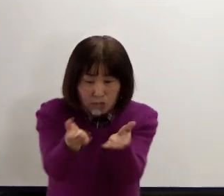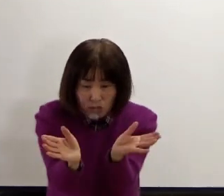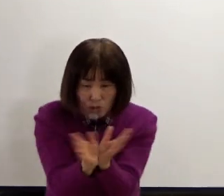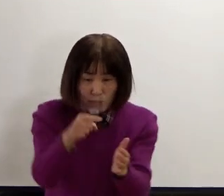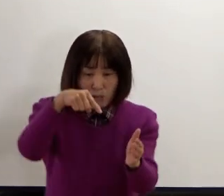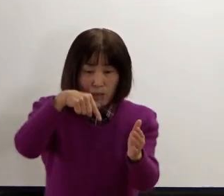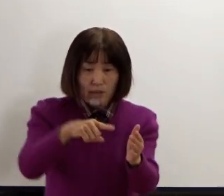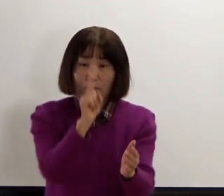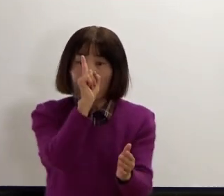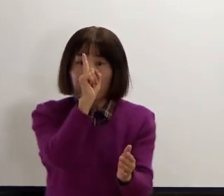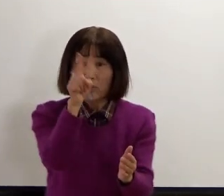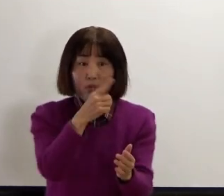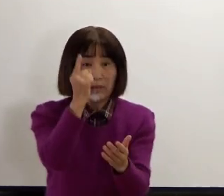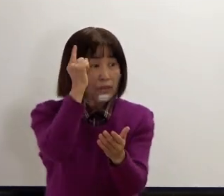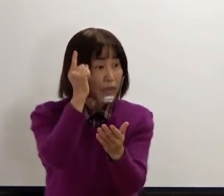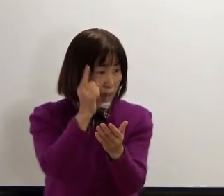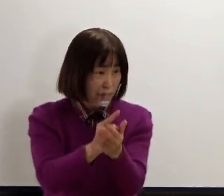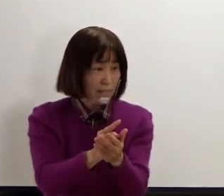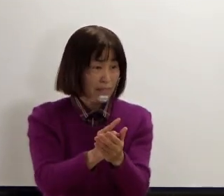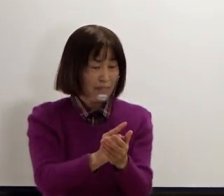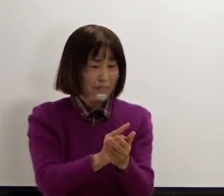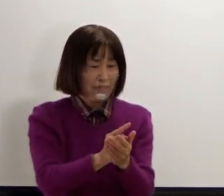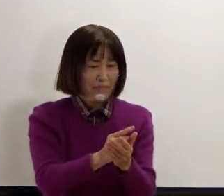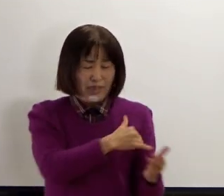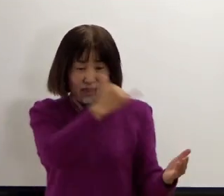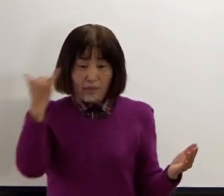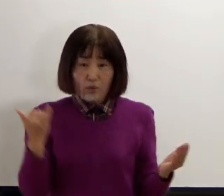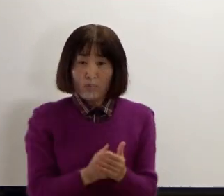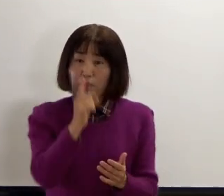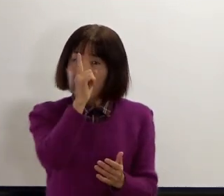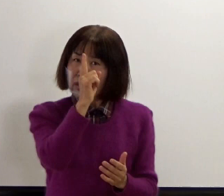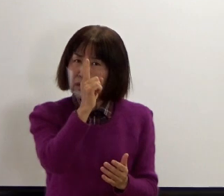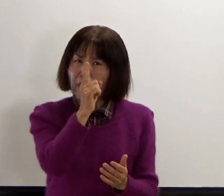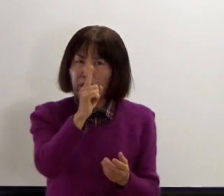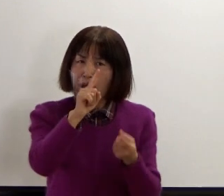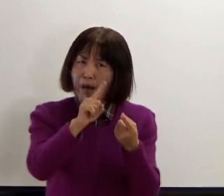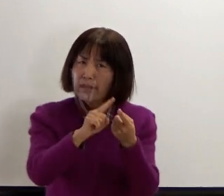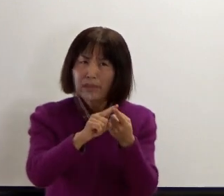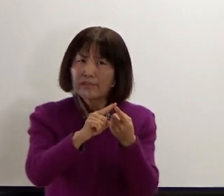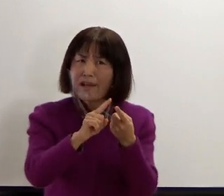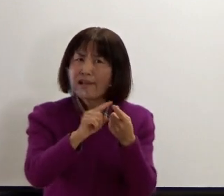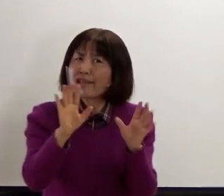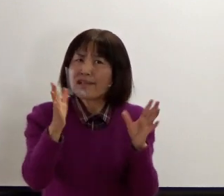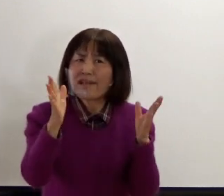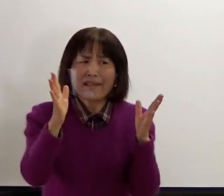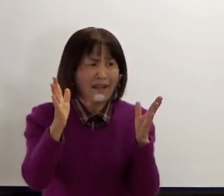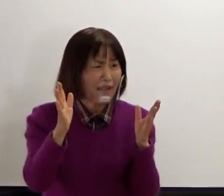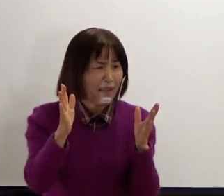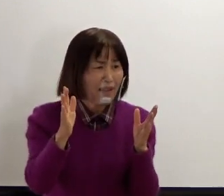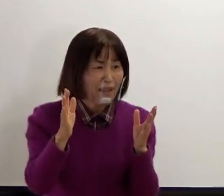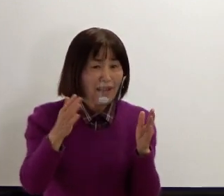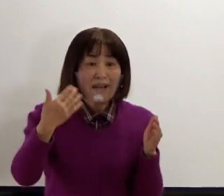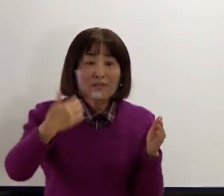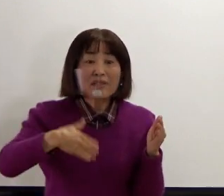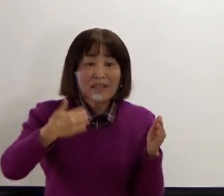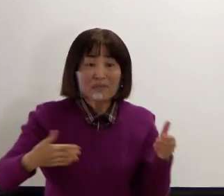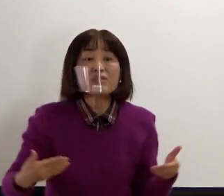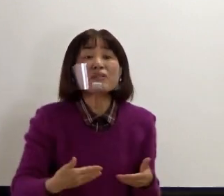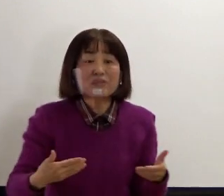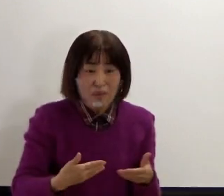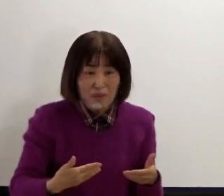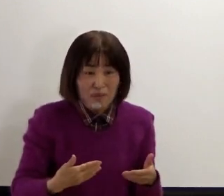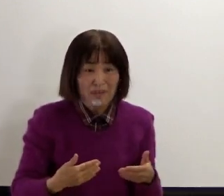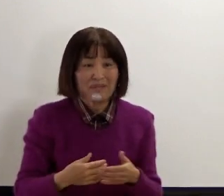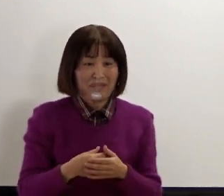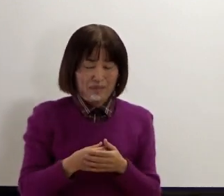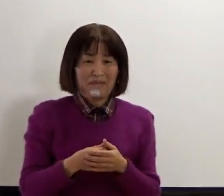まあ、場合によっては一生選ばれないかもしれない、そういう務めだったんですね。でたまたまこの時ザカリアにくじが当たるわけ